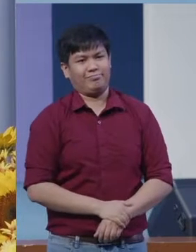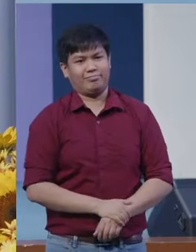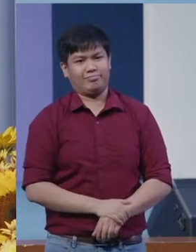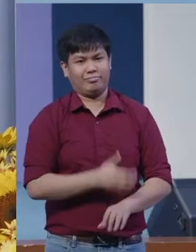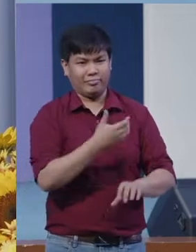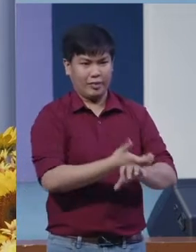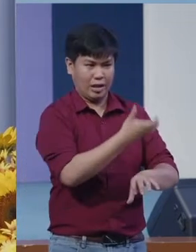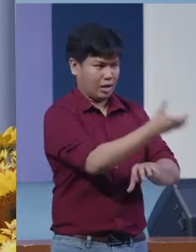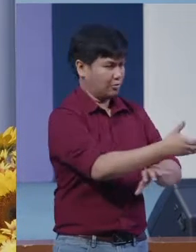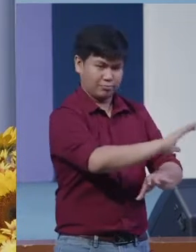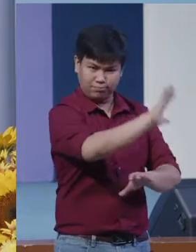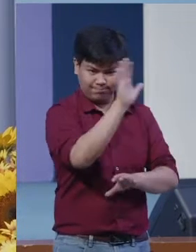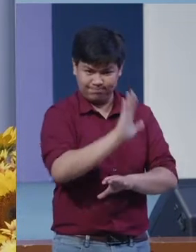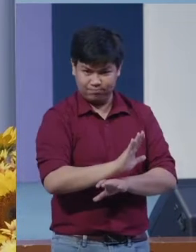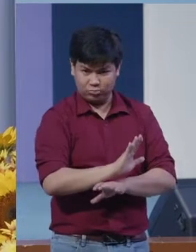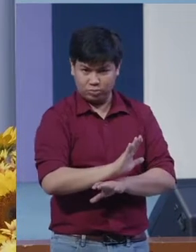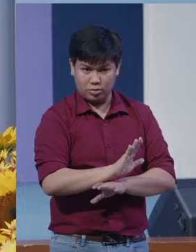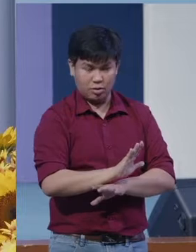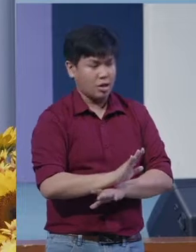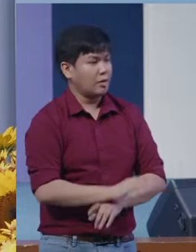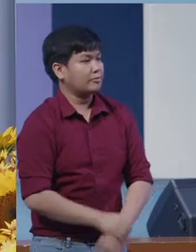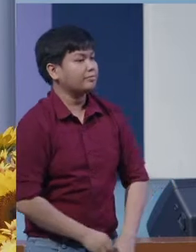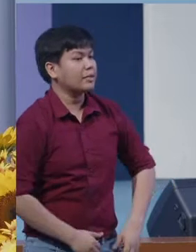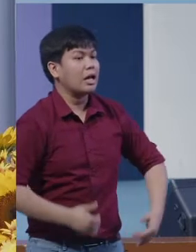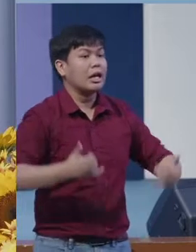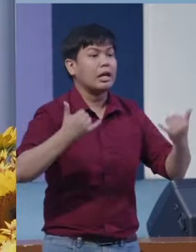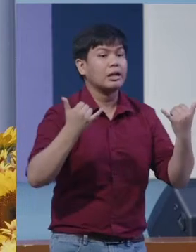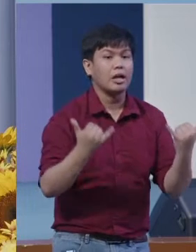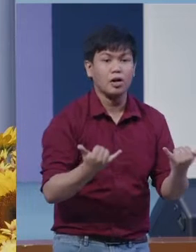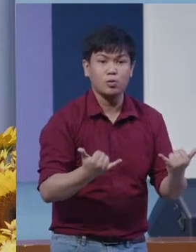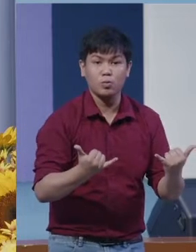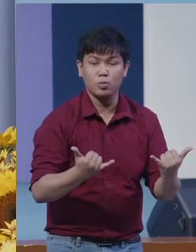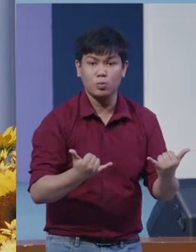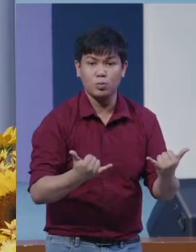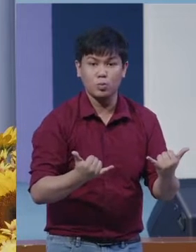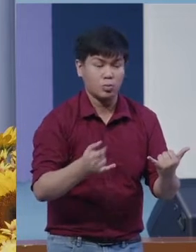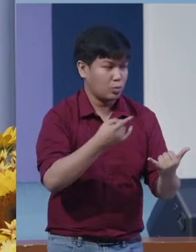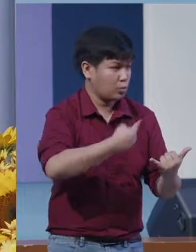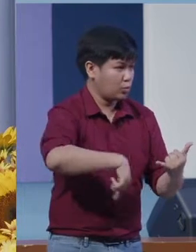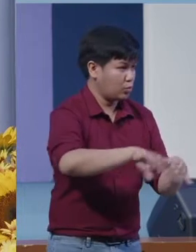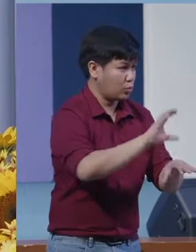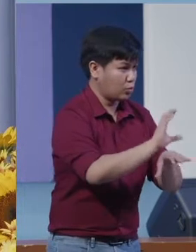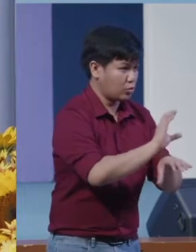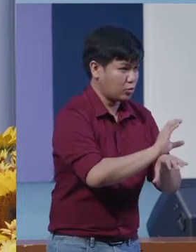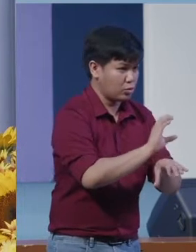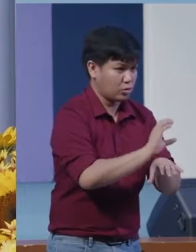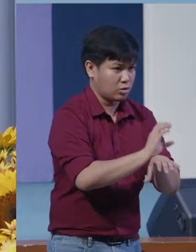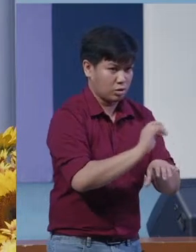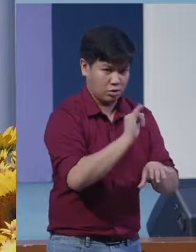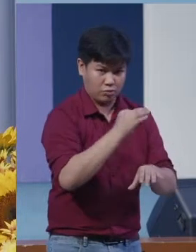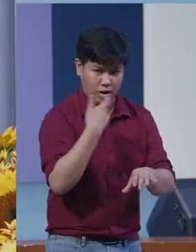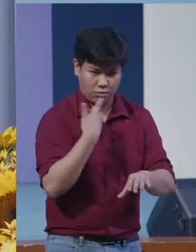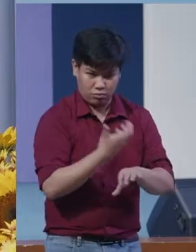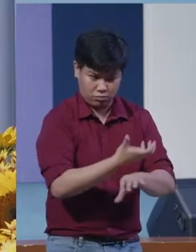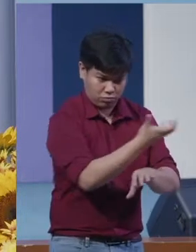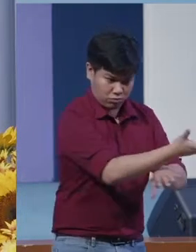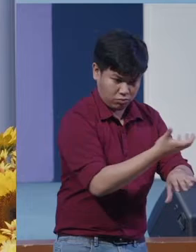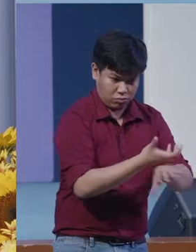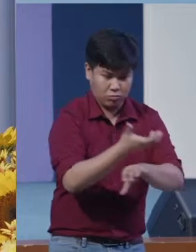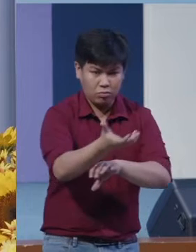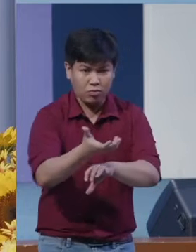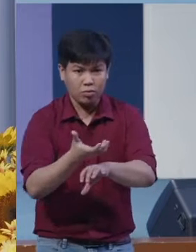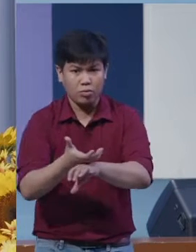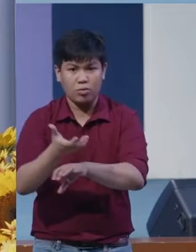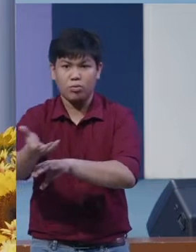Ang isa sa pinaka-nakakasira sa pagkakaisa ng isang kapatiran ay ang